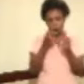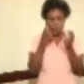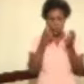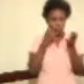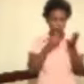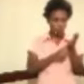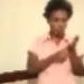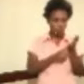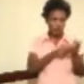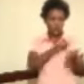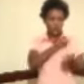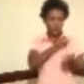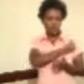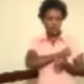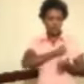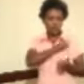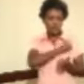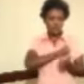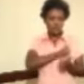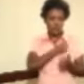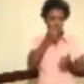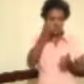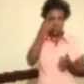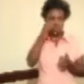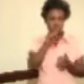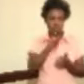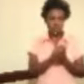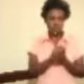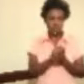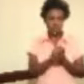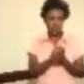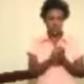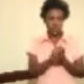une attitude de neutralité à l'égard de,